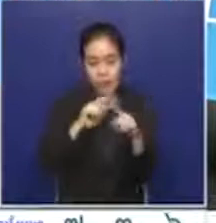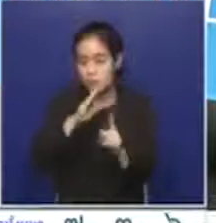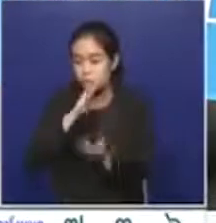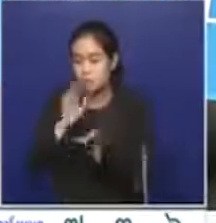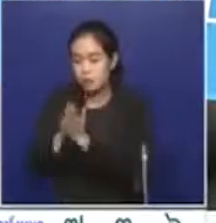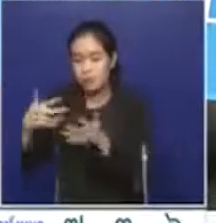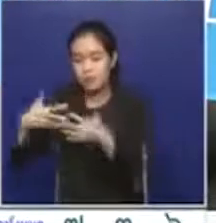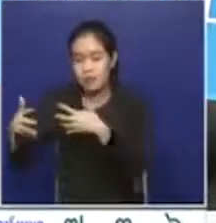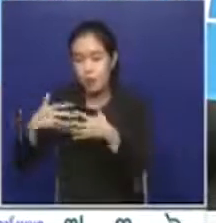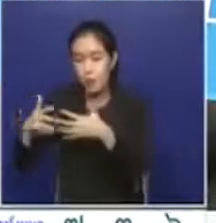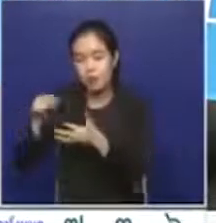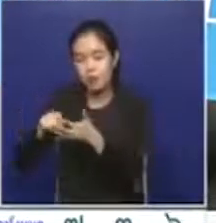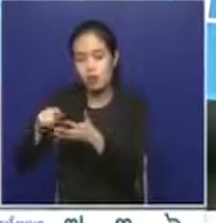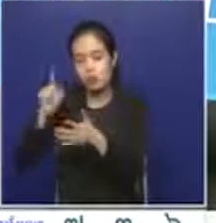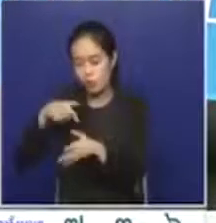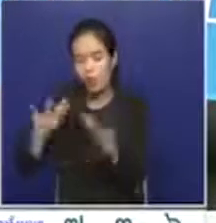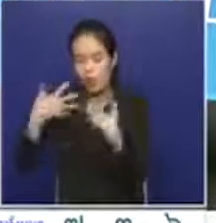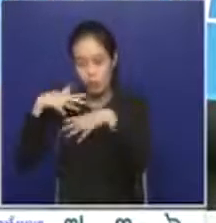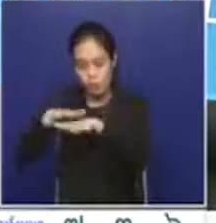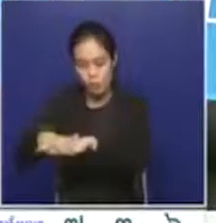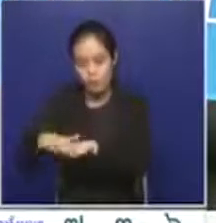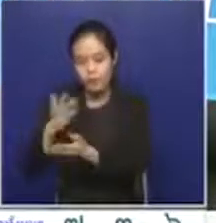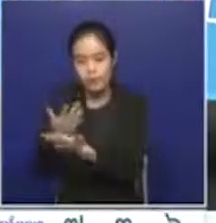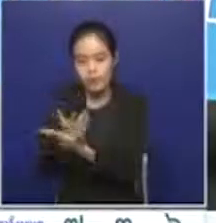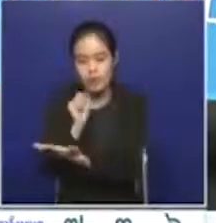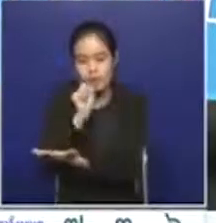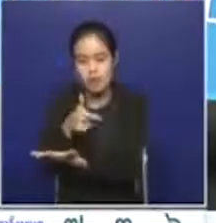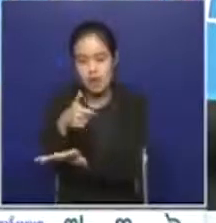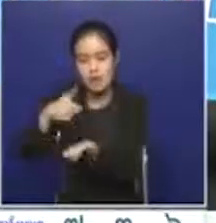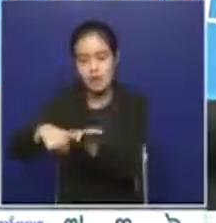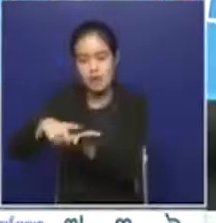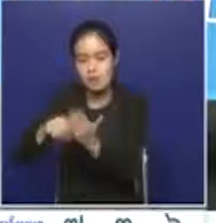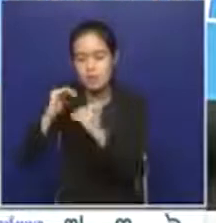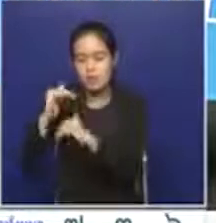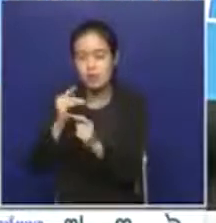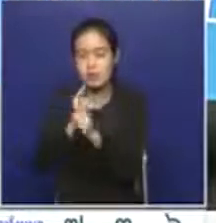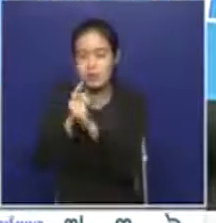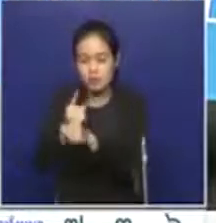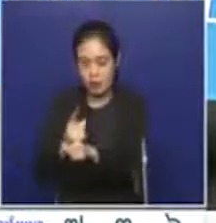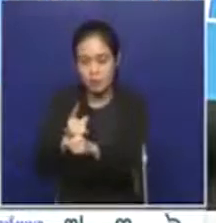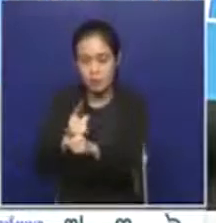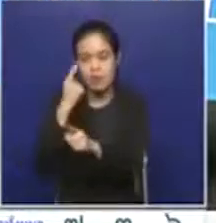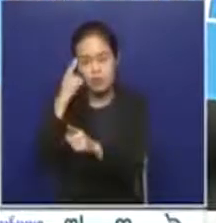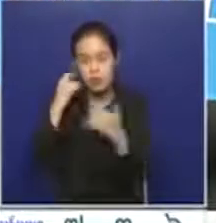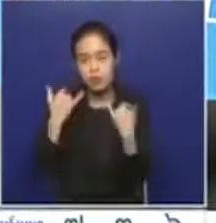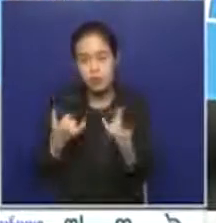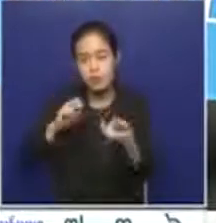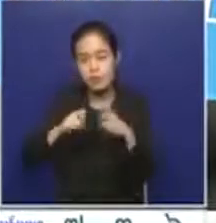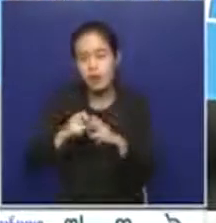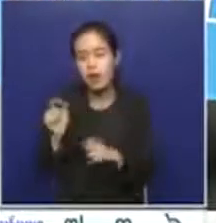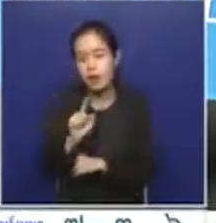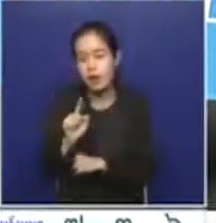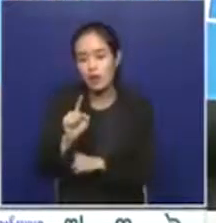บัญชีสีเทามีพัฒนาการที่ดีรวมถึงการเข้าร่วมในความตกลงแม็กฉบับนี้การออกจากบัญชีสีเทาก็จะเป็นภา